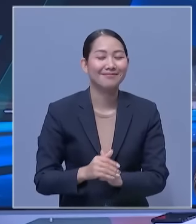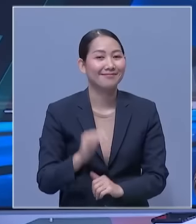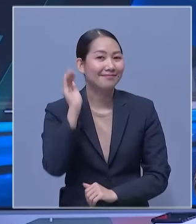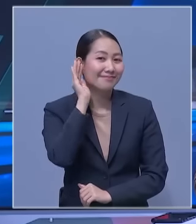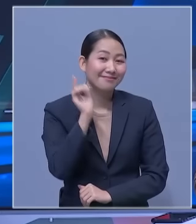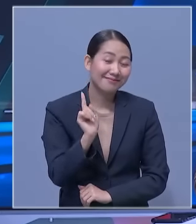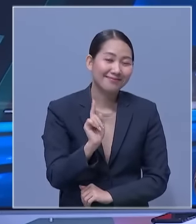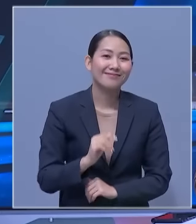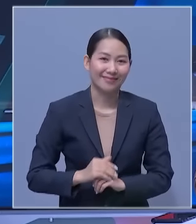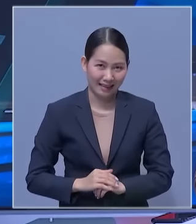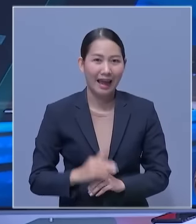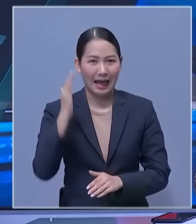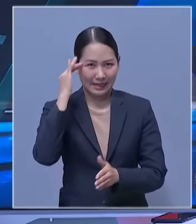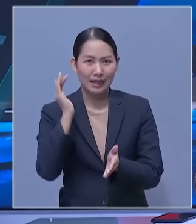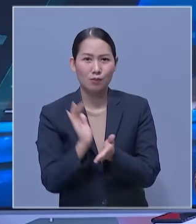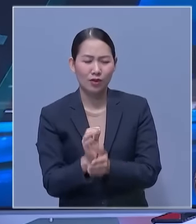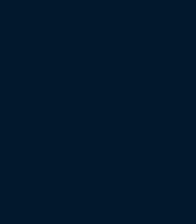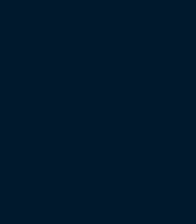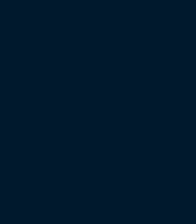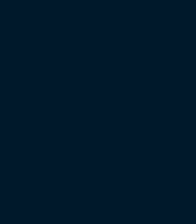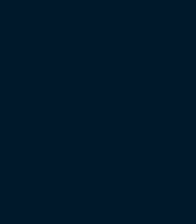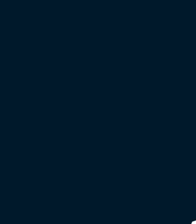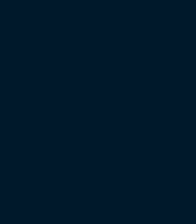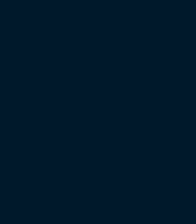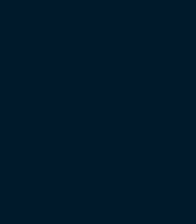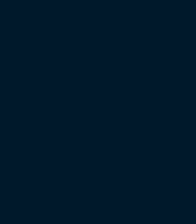ช่วยเหลือเรื่องแตนแล้วปล่อยไปชื่นชมนะ